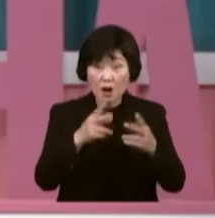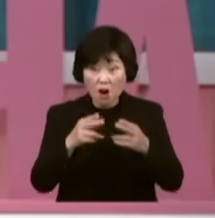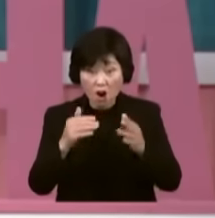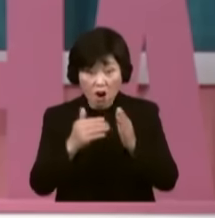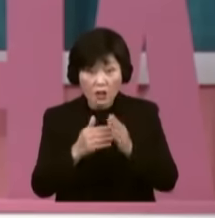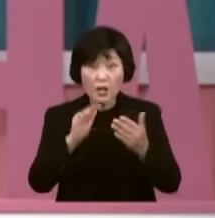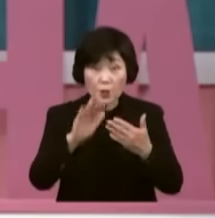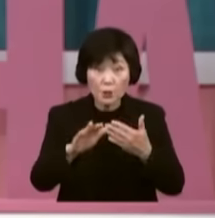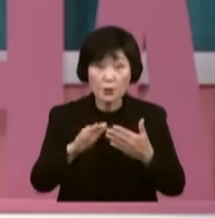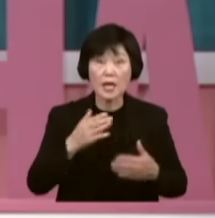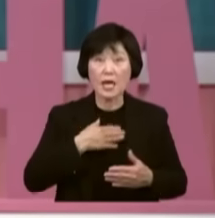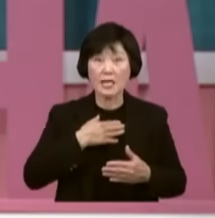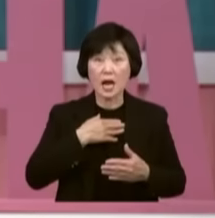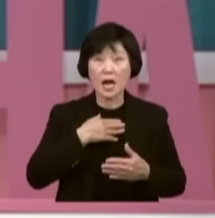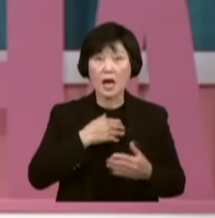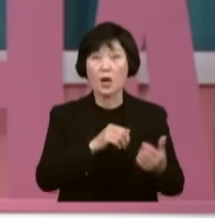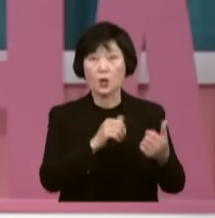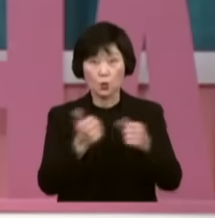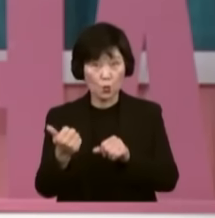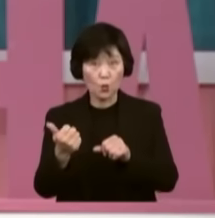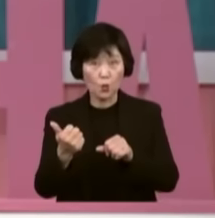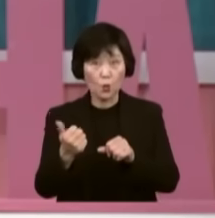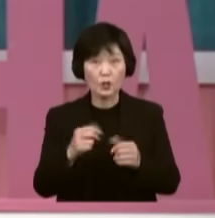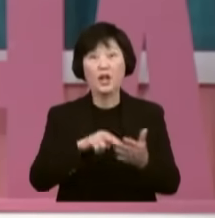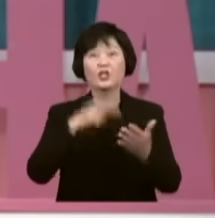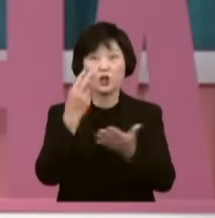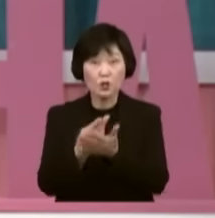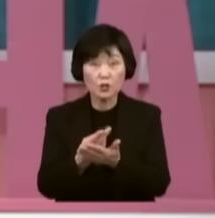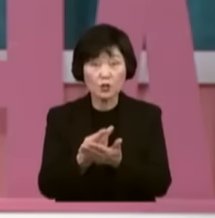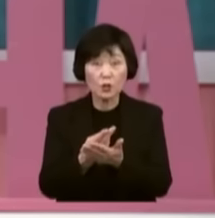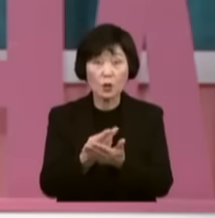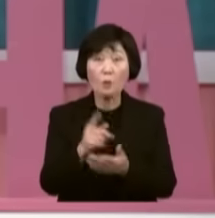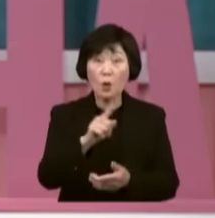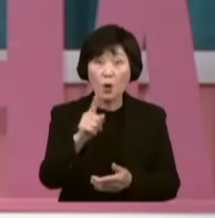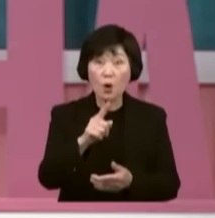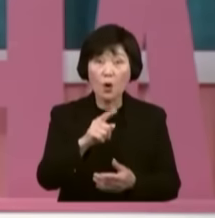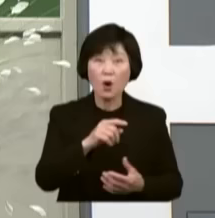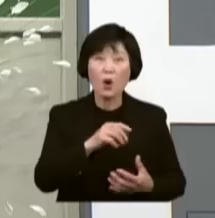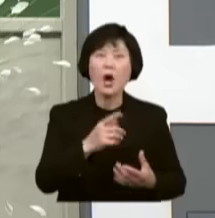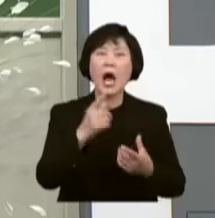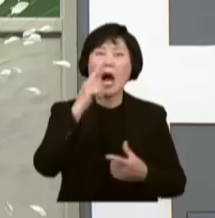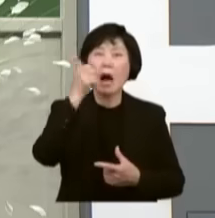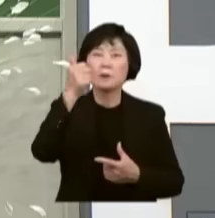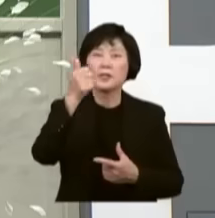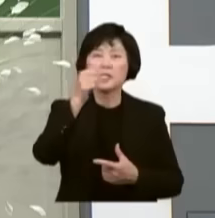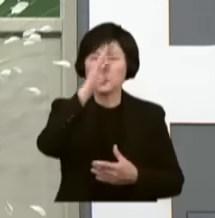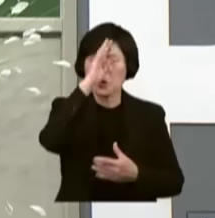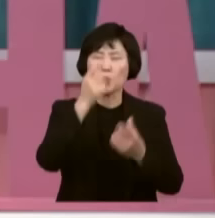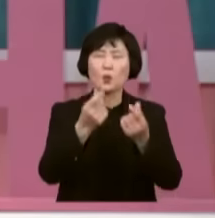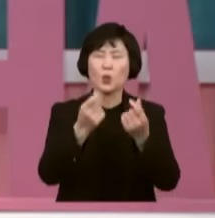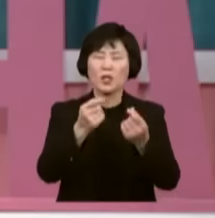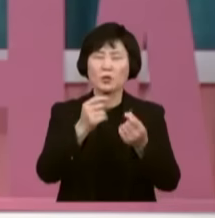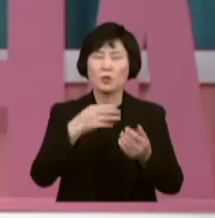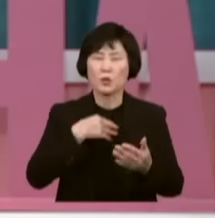했는데 이용식이가 쓰러졌어. 아들이 주인공이 무슨 병? 심근경색 똑같이.